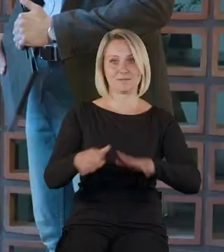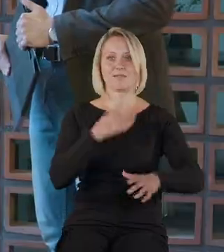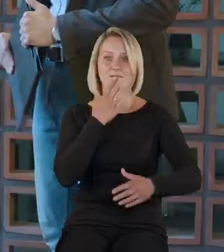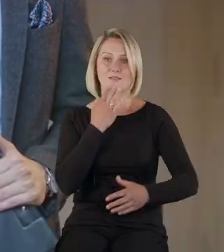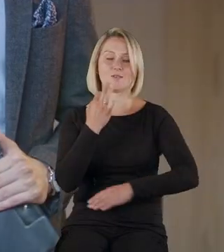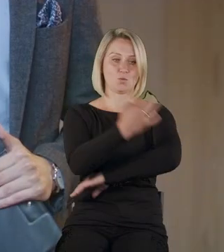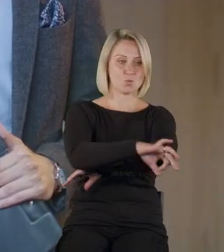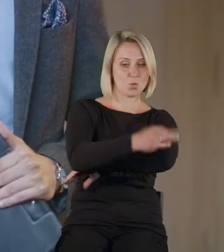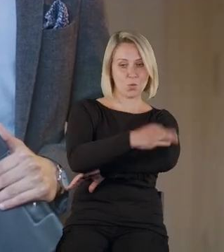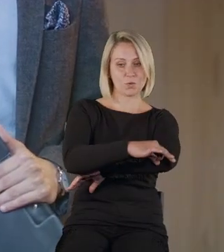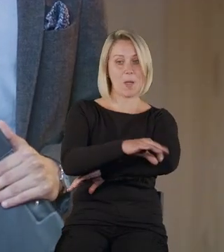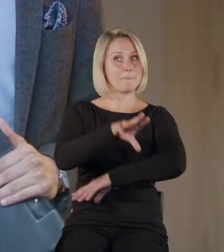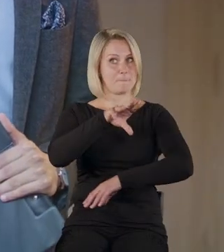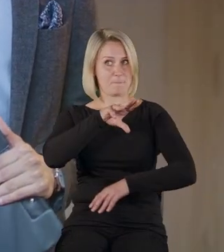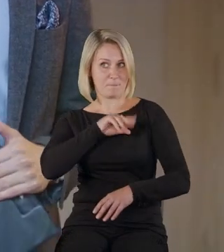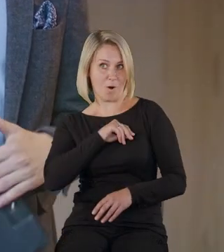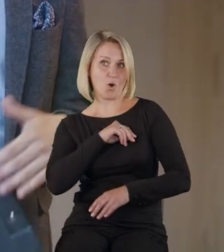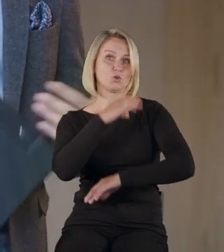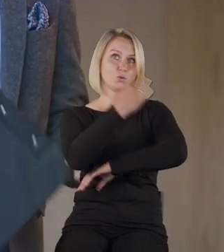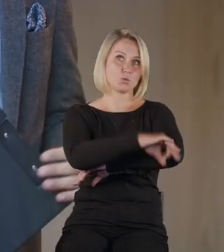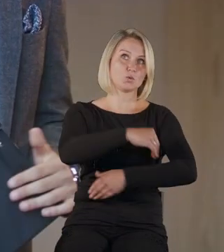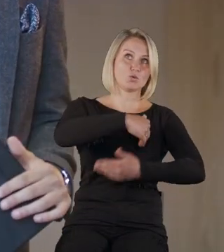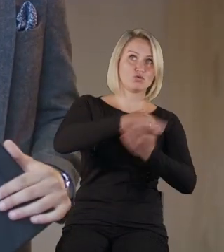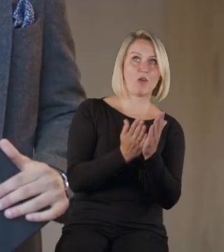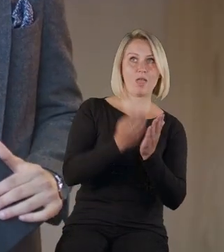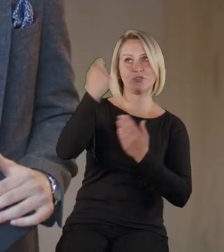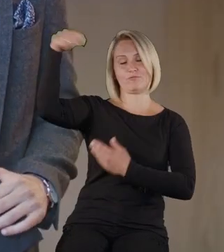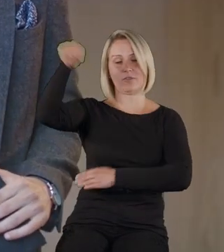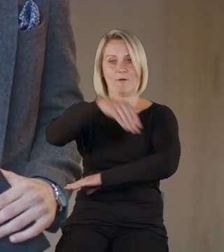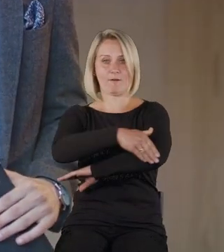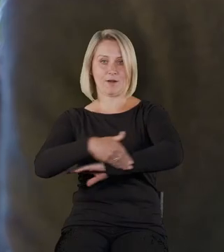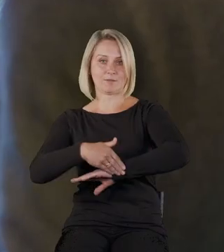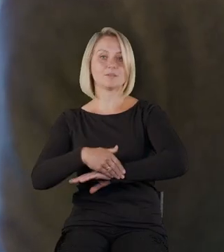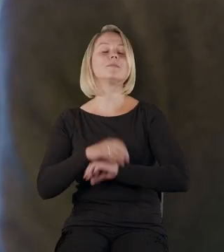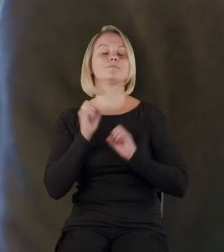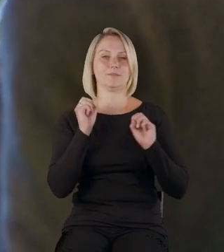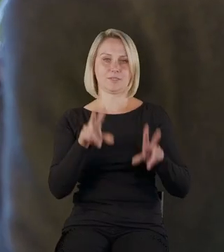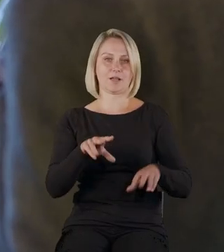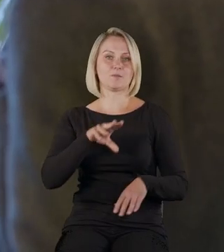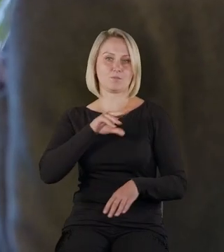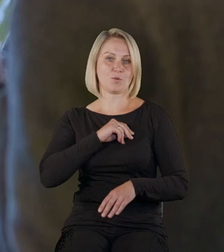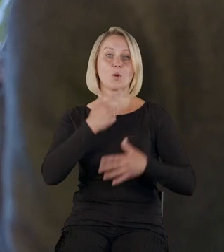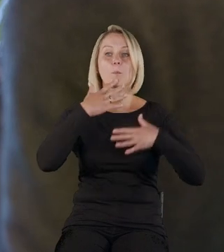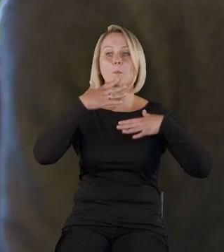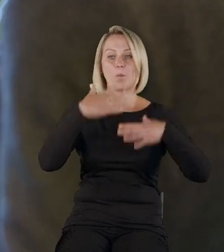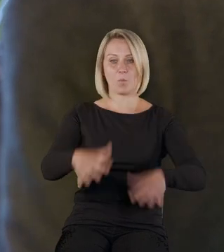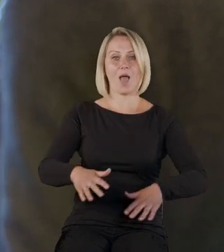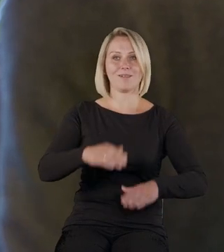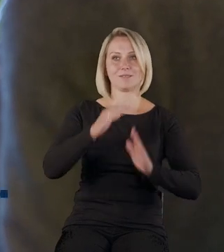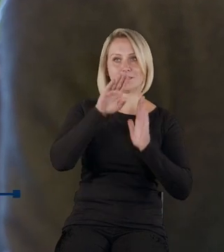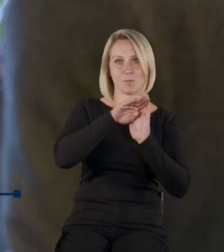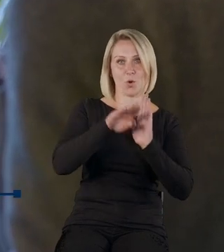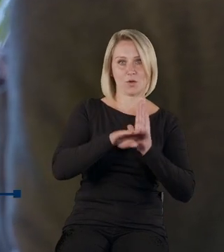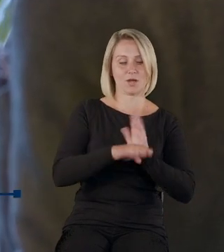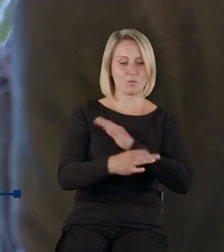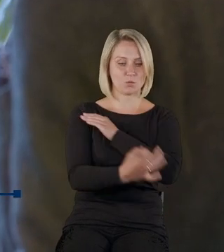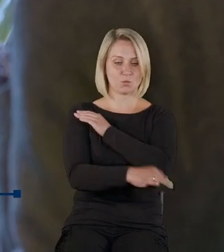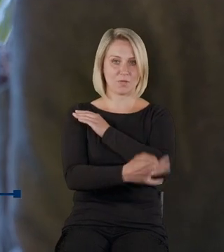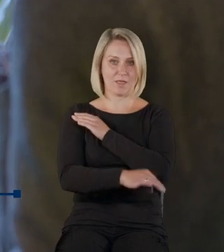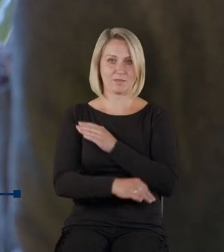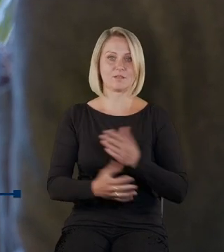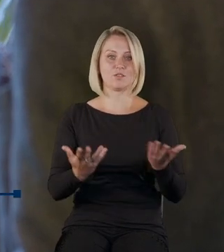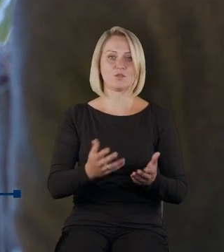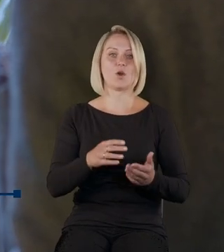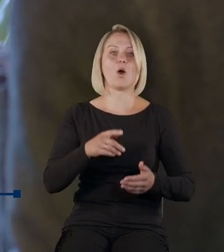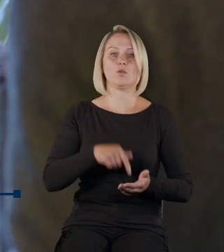studiował, czy ma możliwość odbycia tych studiów częściowo za granicą? Tak, najbardziej popularnym programem wśród studentów